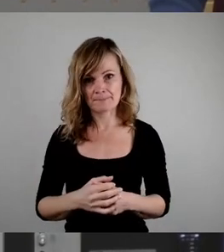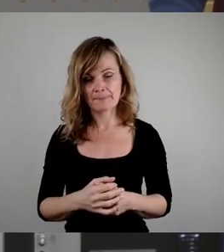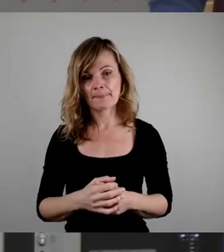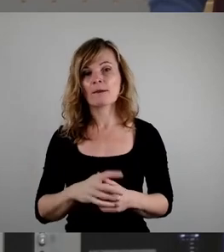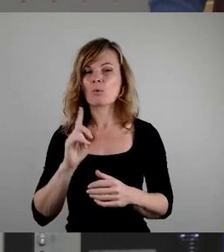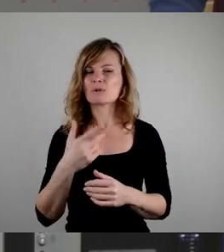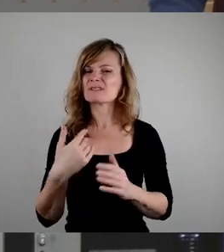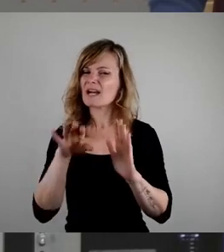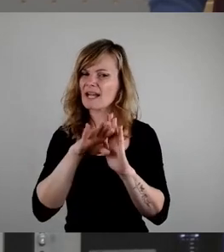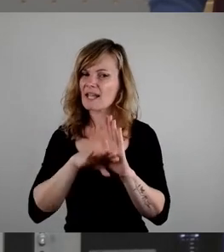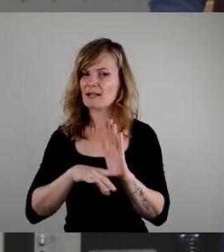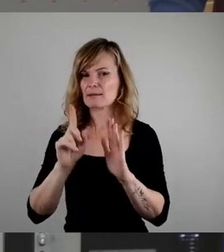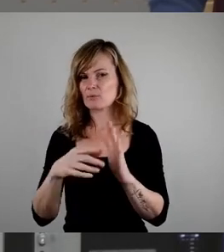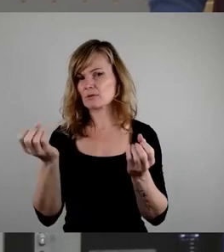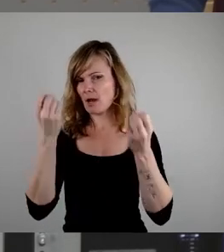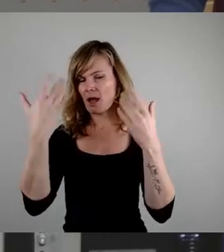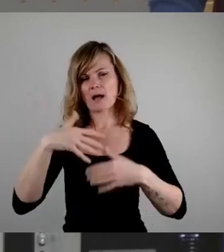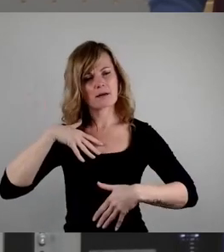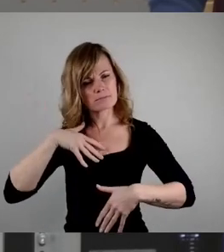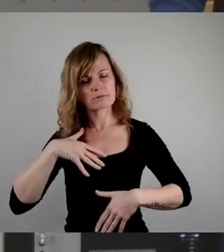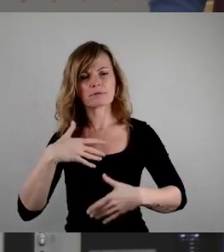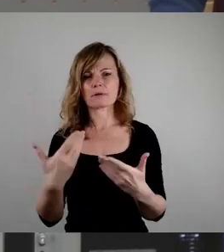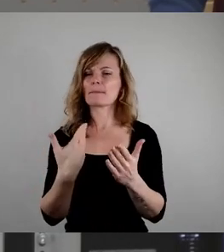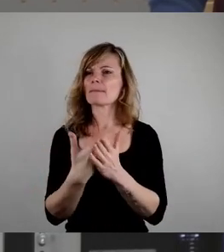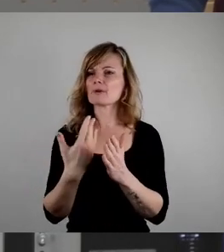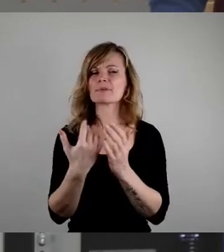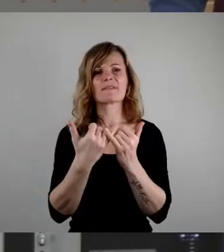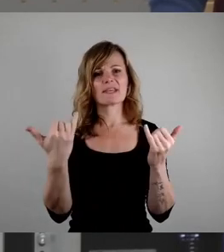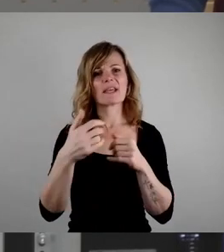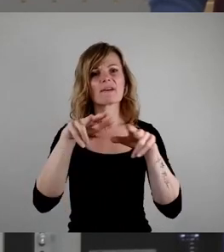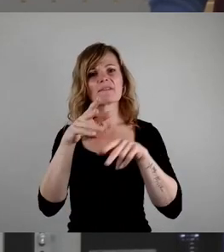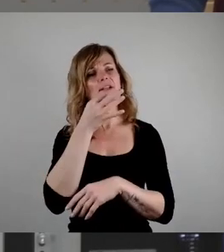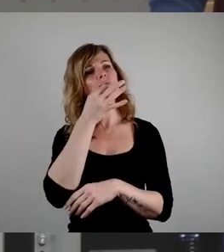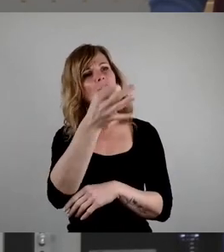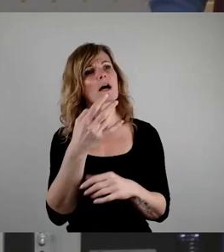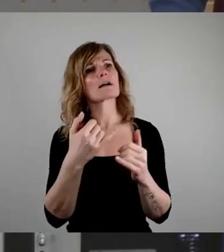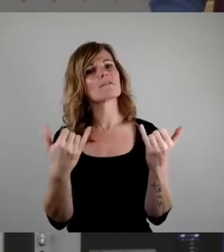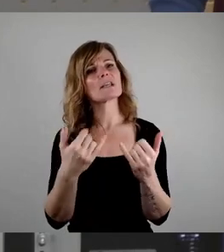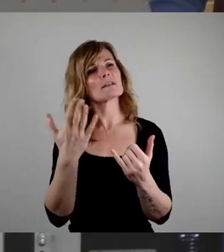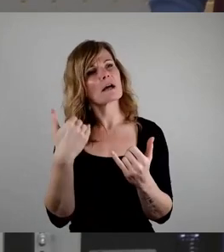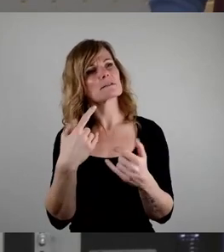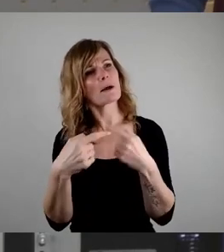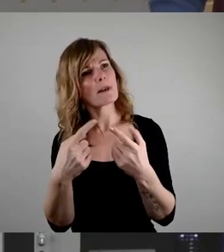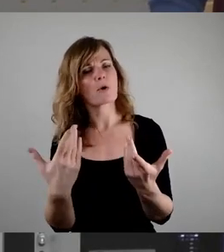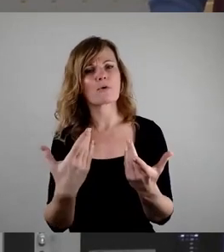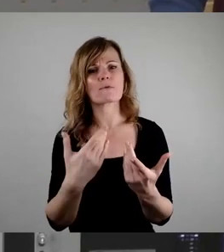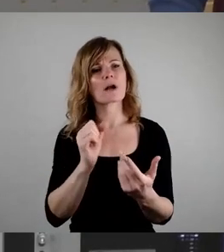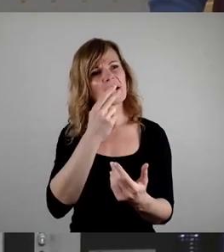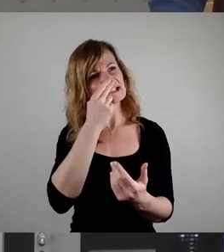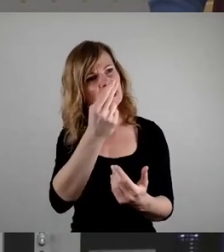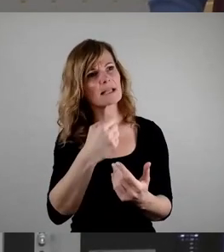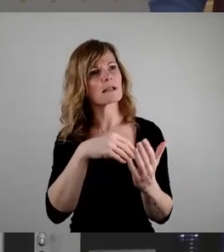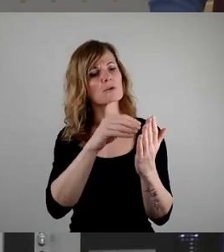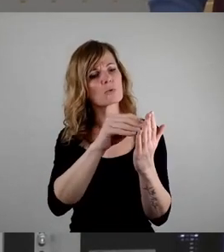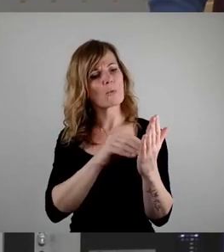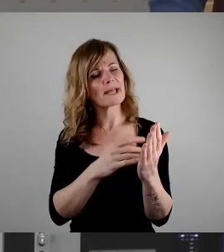bekannt sind, wie Menschen zum Beispiel die Verwaltung fragen können, wie ist das und das abgelaufen, wie habt ihr das gemacht, kann ich mal das Dokument sehen und so weiter und so